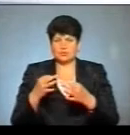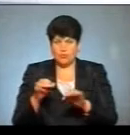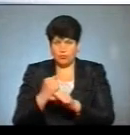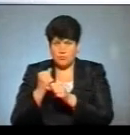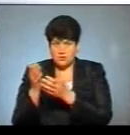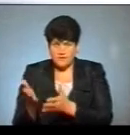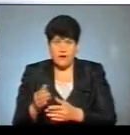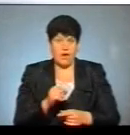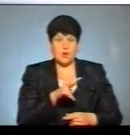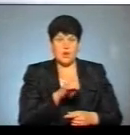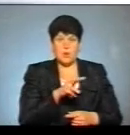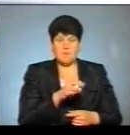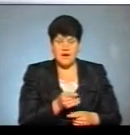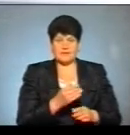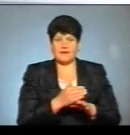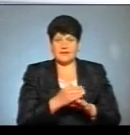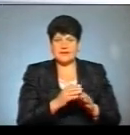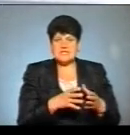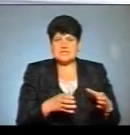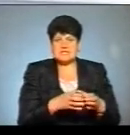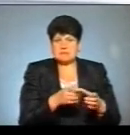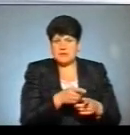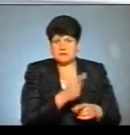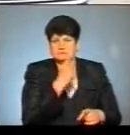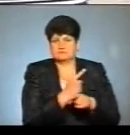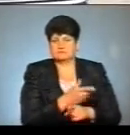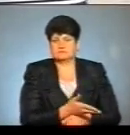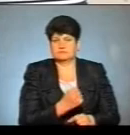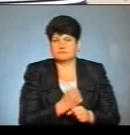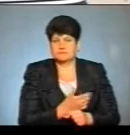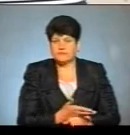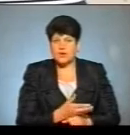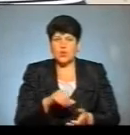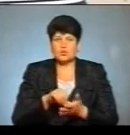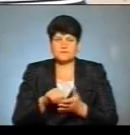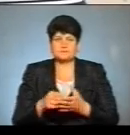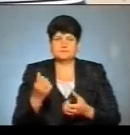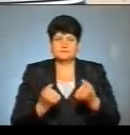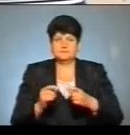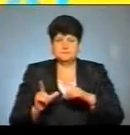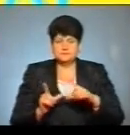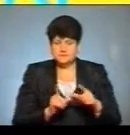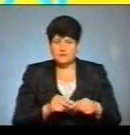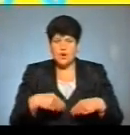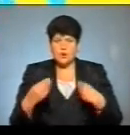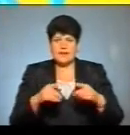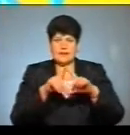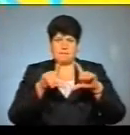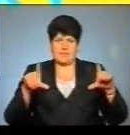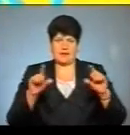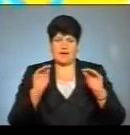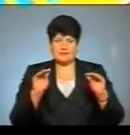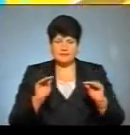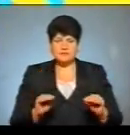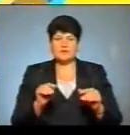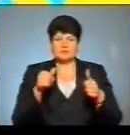а ломбарди та кредитні спілки були заборонені. Учасникам автопробігу, каже Юрій Лихач, роздали плакати, щоб